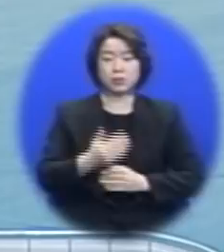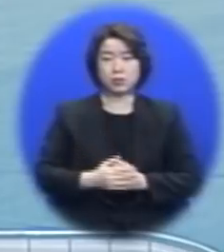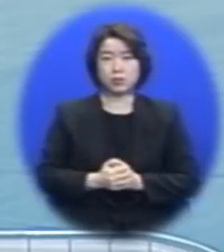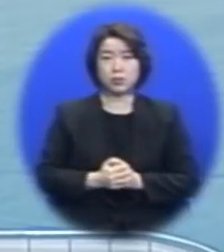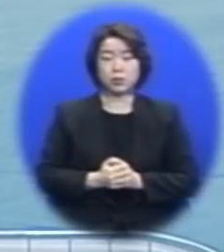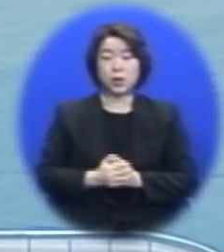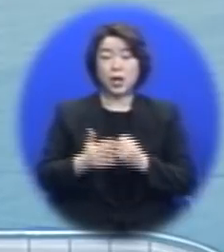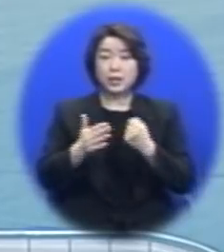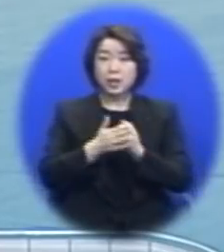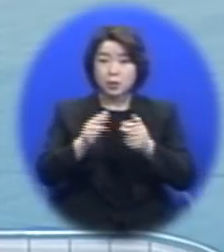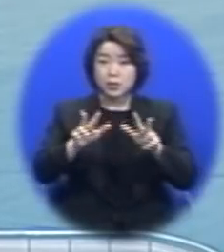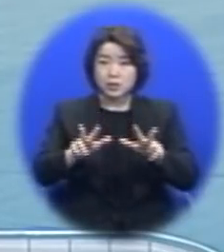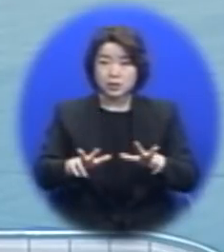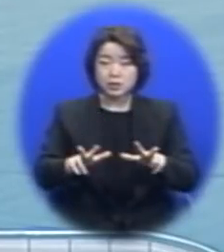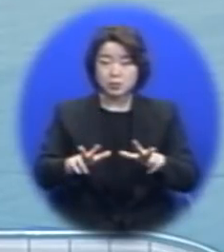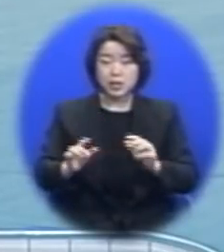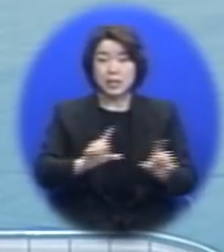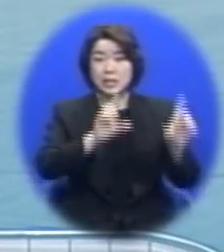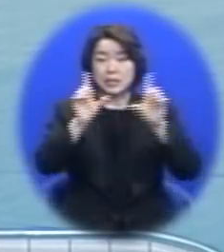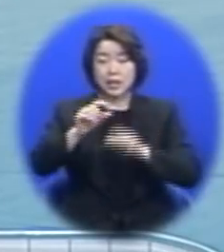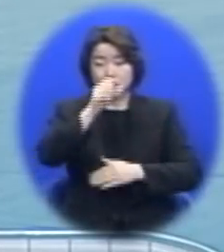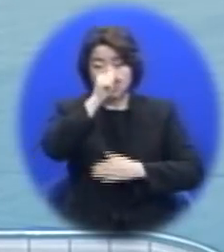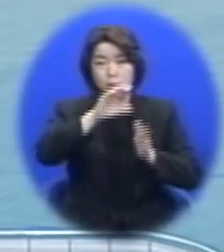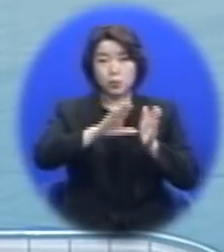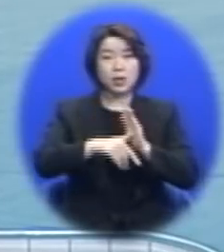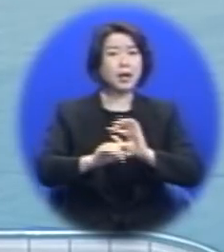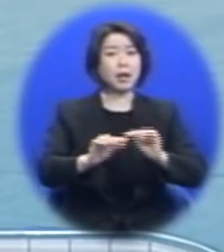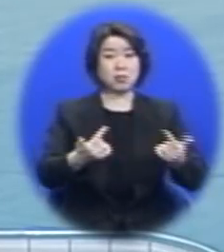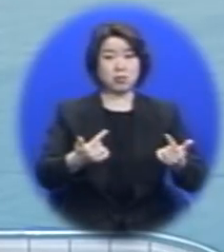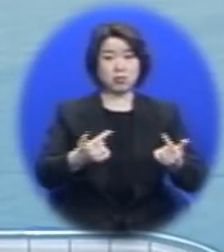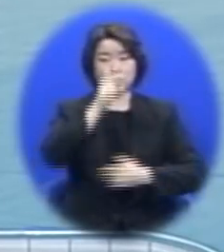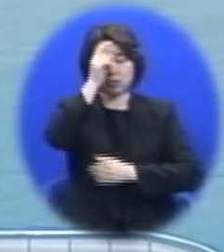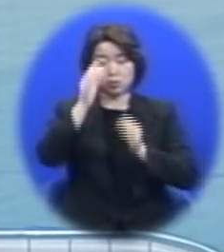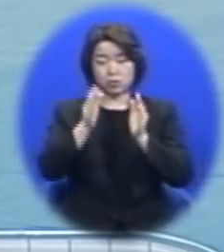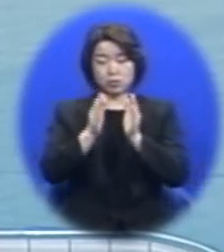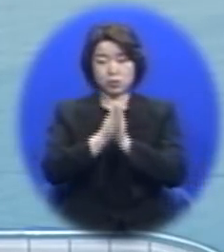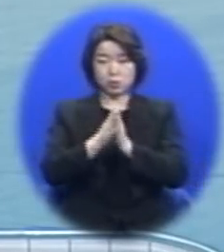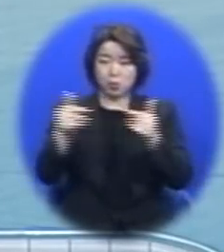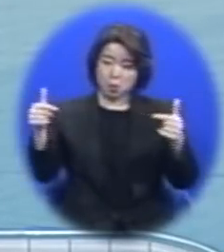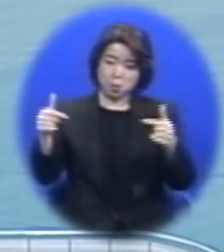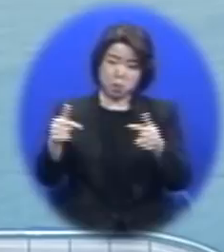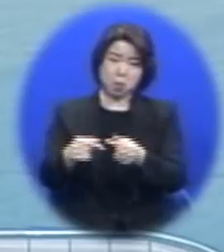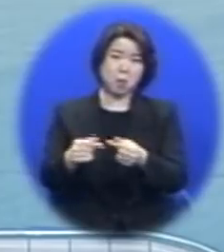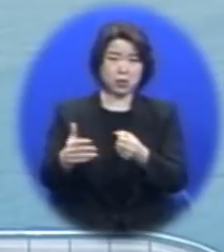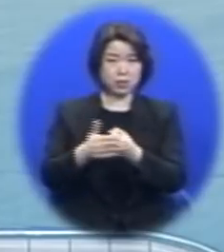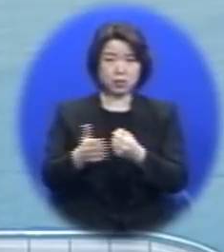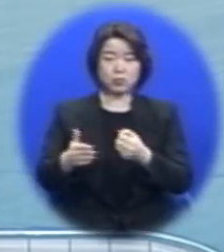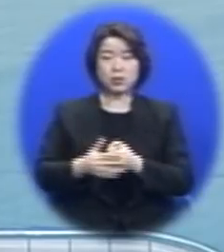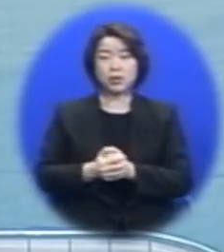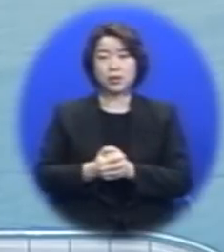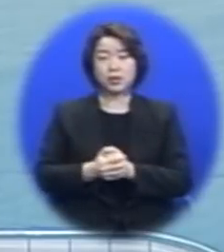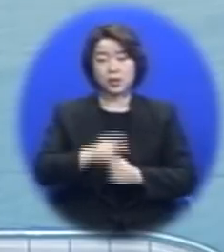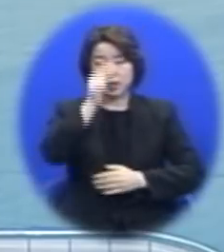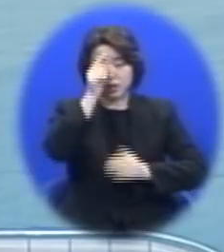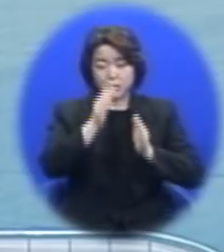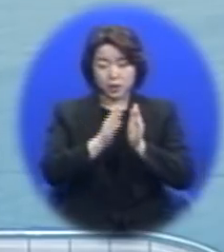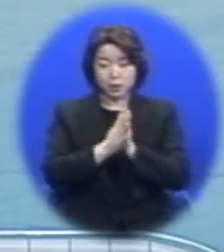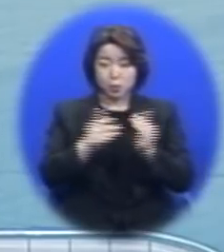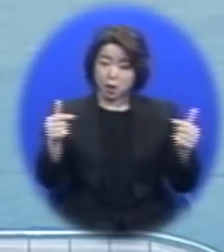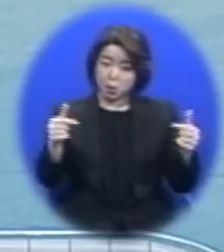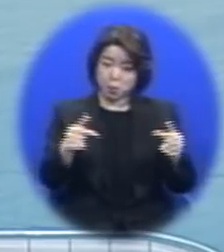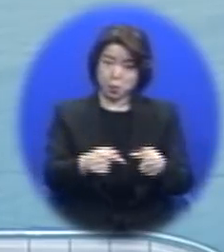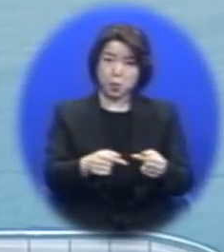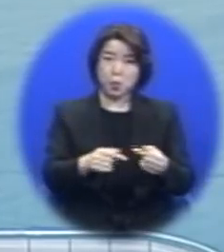그러니까 지금이 살기 좋은 때가 아닌 겁니다. 기도가 적어진 것 때문에. 기도가 적으면